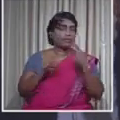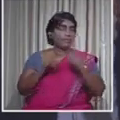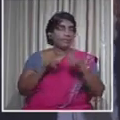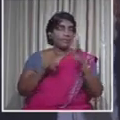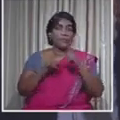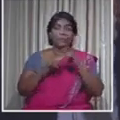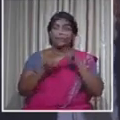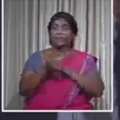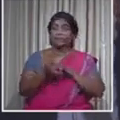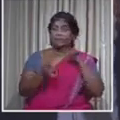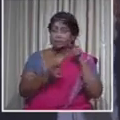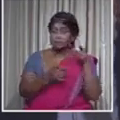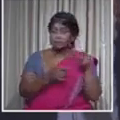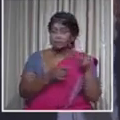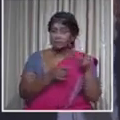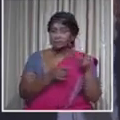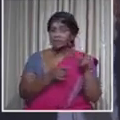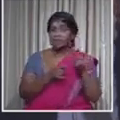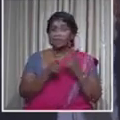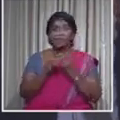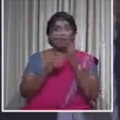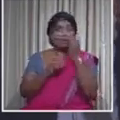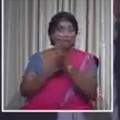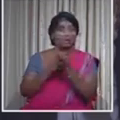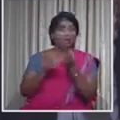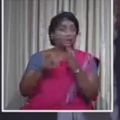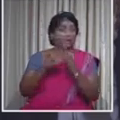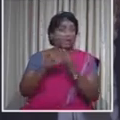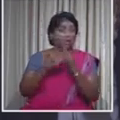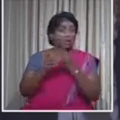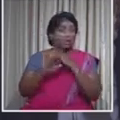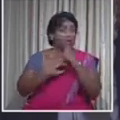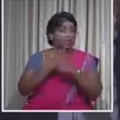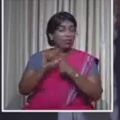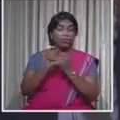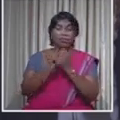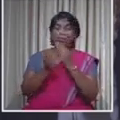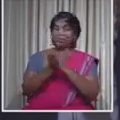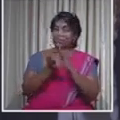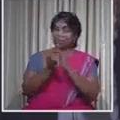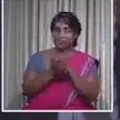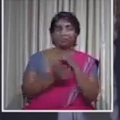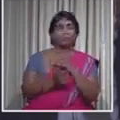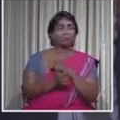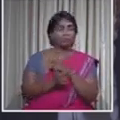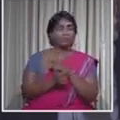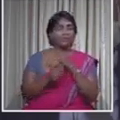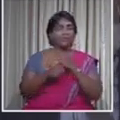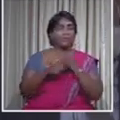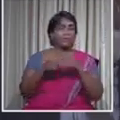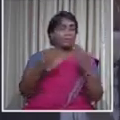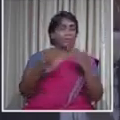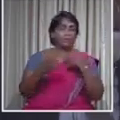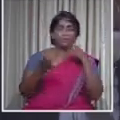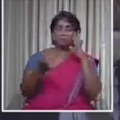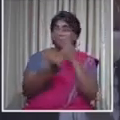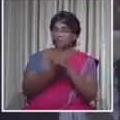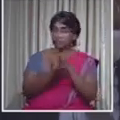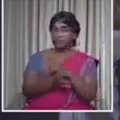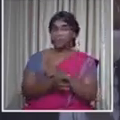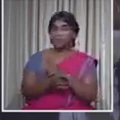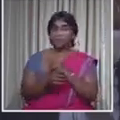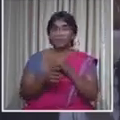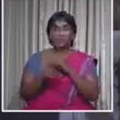ප්‍රාදේශීය ලේකම් වරුන්ට දීප ව්‍යාප්ත විතරක් නෙමෙයි දීප ව්‍යාප්ත සේවා වලට සම්බන්ධ අයට ගැසට් එකක් ගැහුවා. ඒ